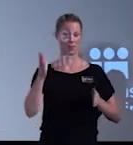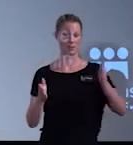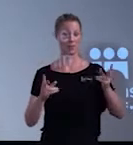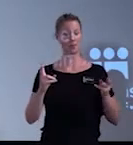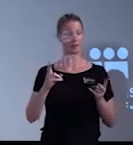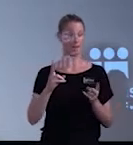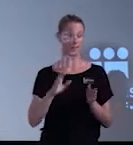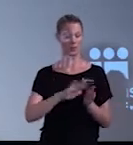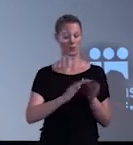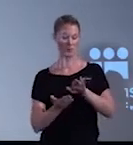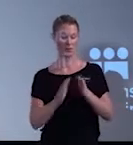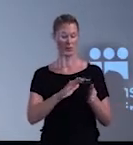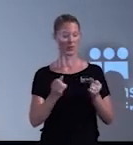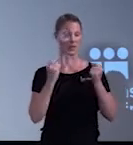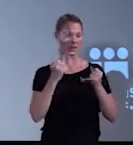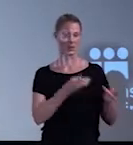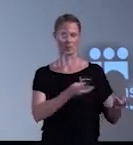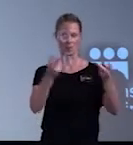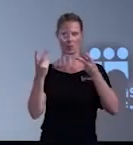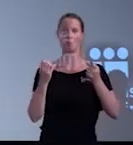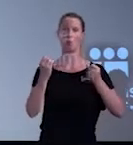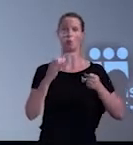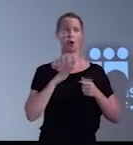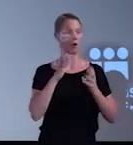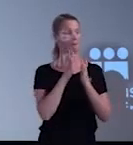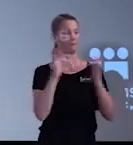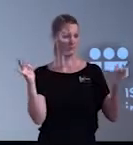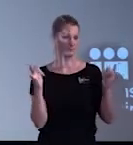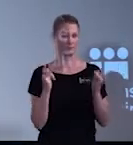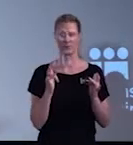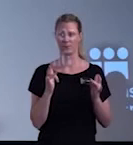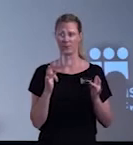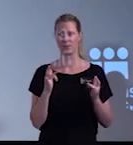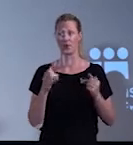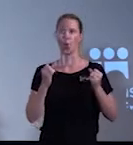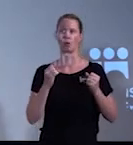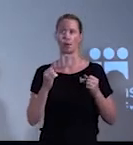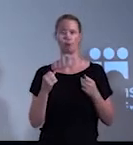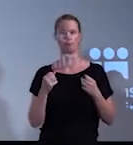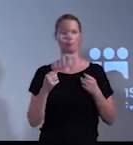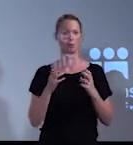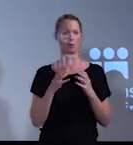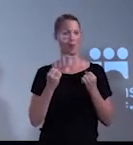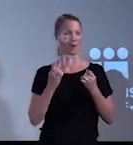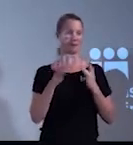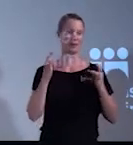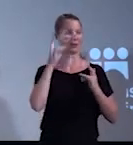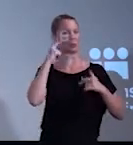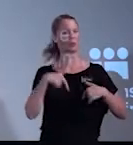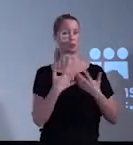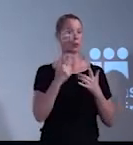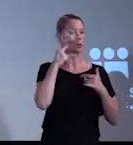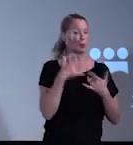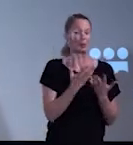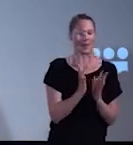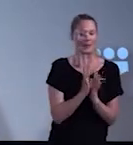samma mynt. Det är bara starka demokratier som orkar ha fri, orkar bära en fri kultur. Kultur som